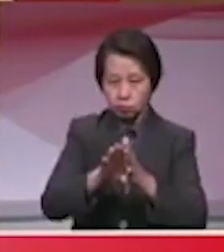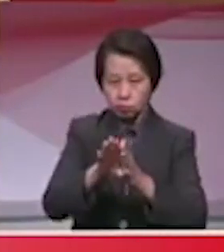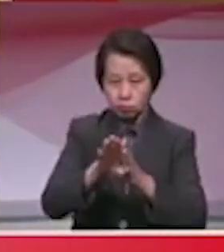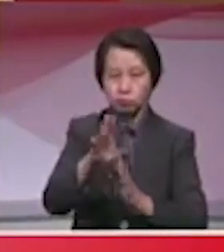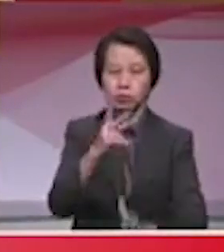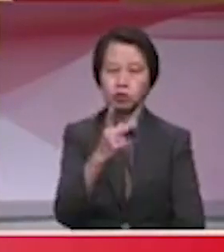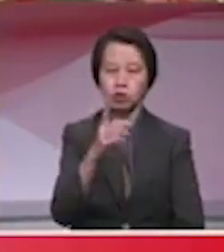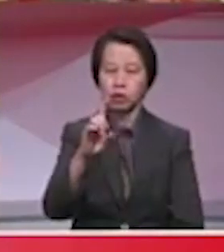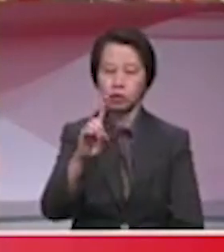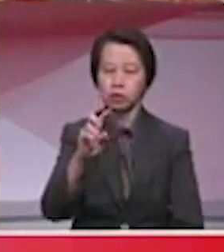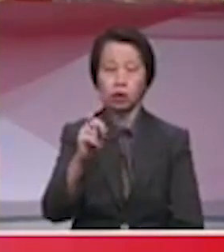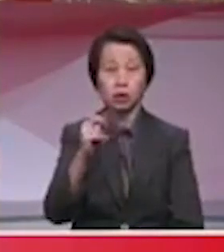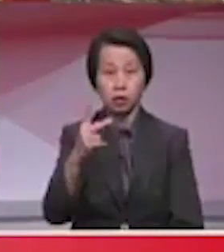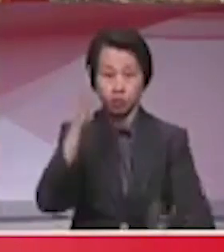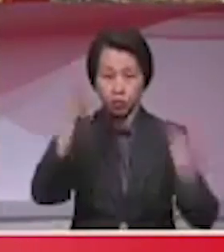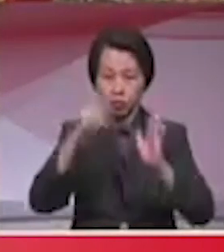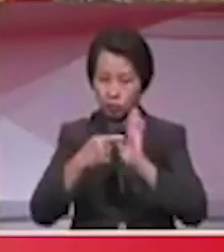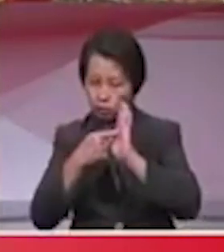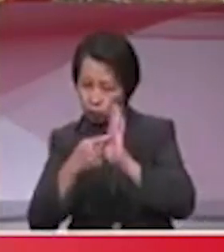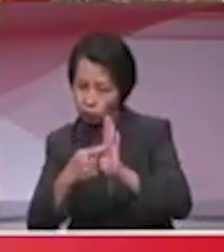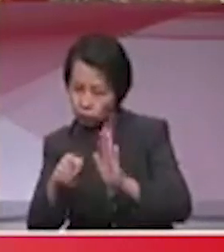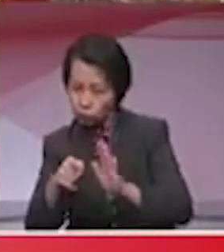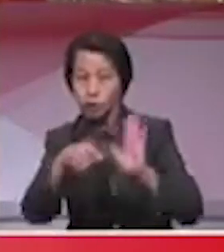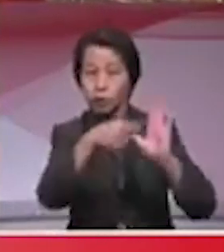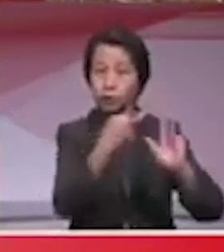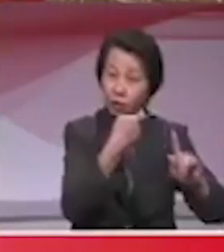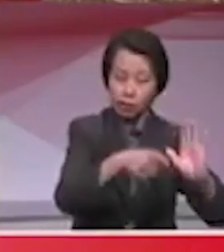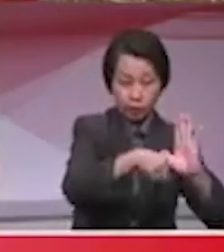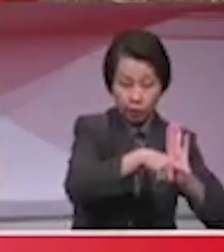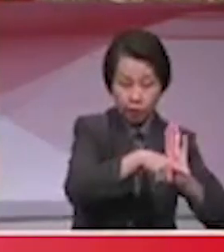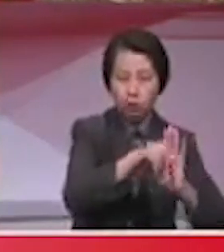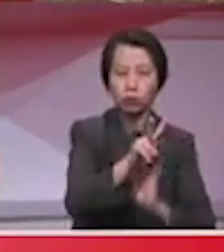negara menunjukkan pemulihan daripada negatif